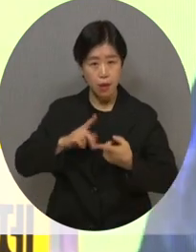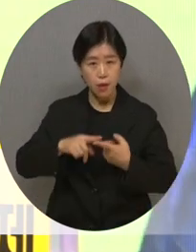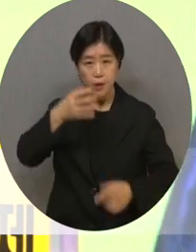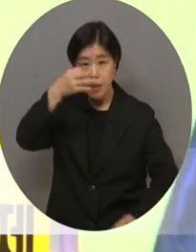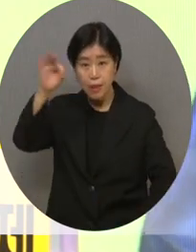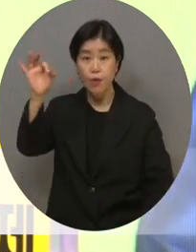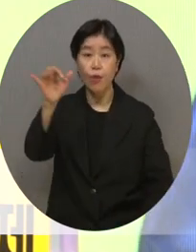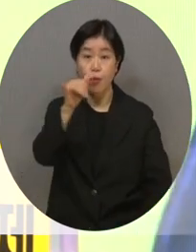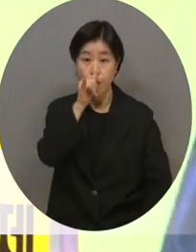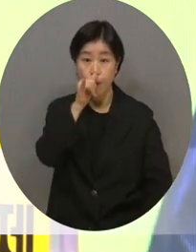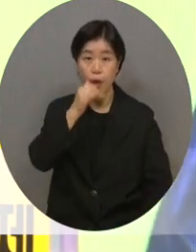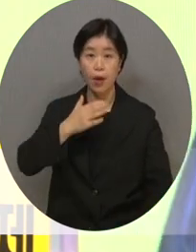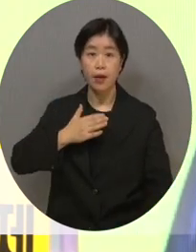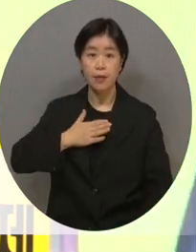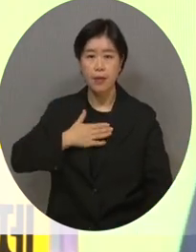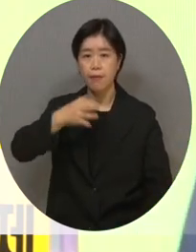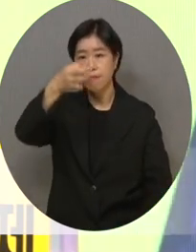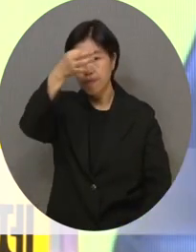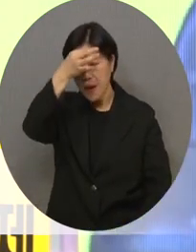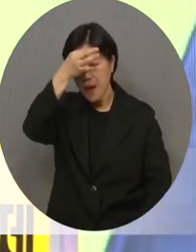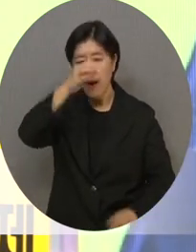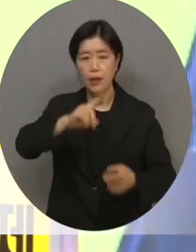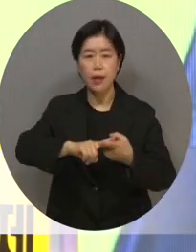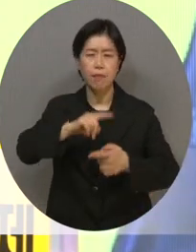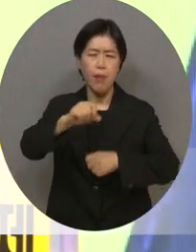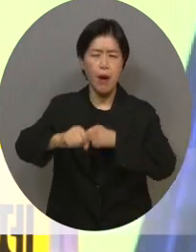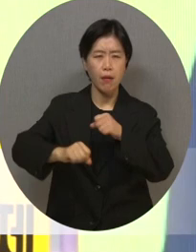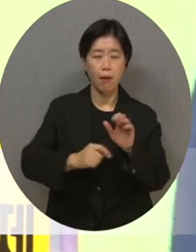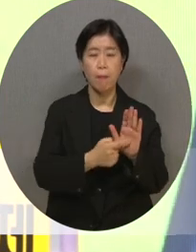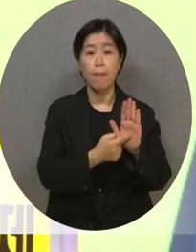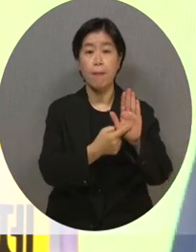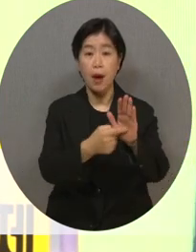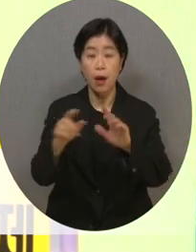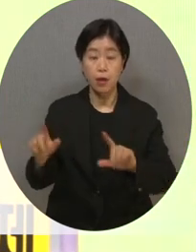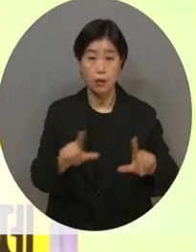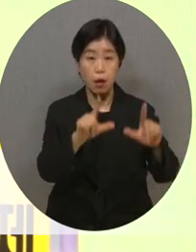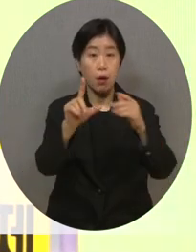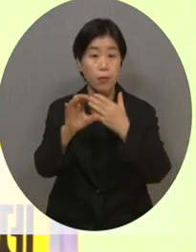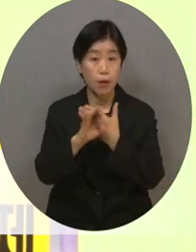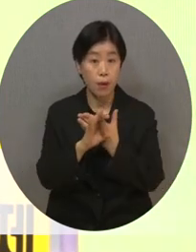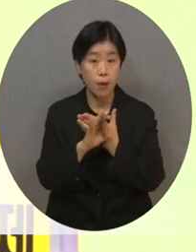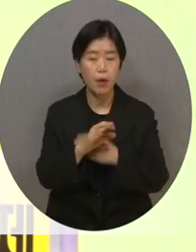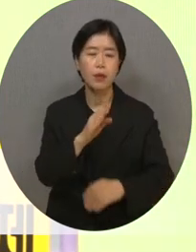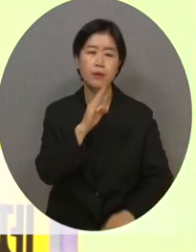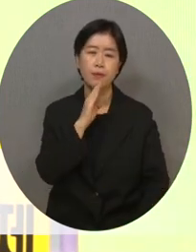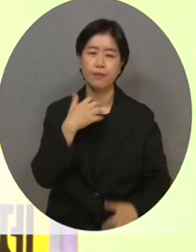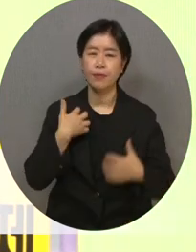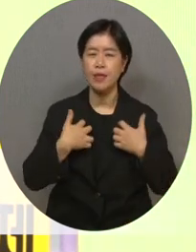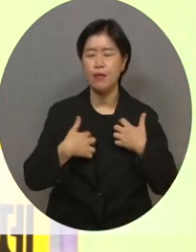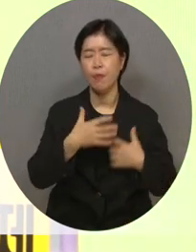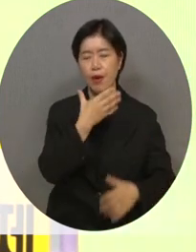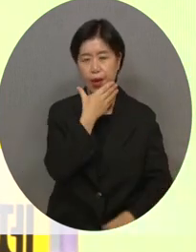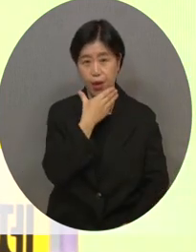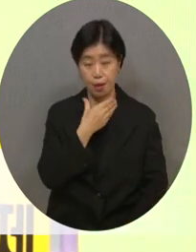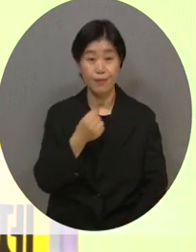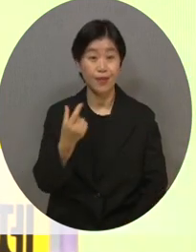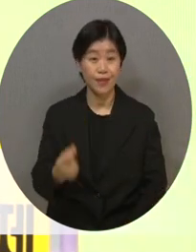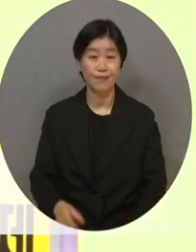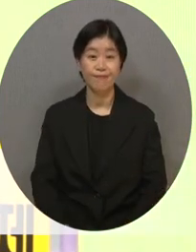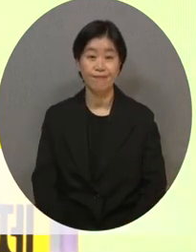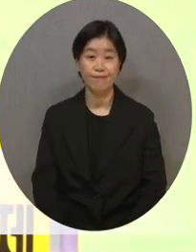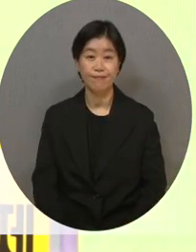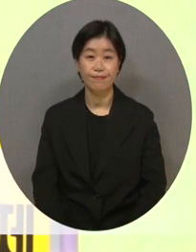내 자질과 장기를 마음껏 발휘하면서 살아간다면 얼마나 기쁘고